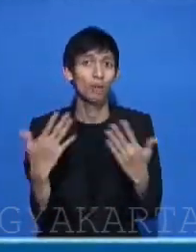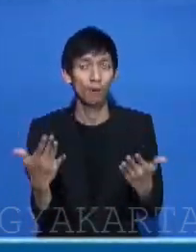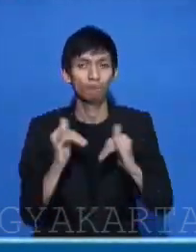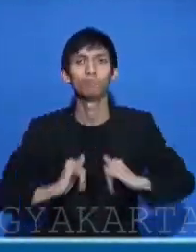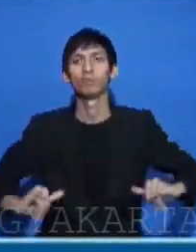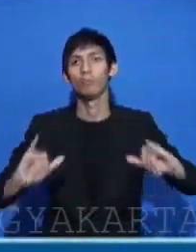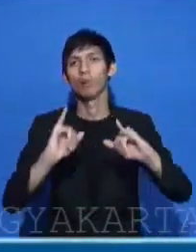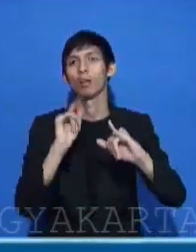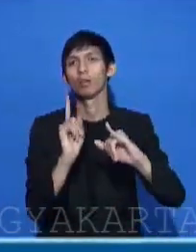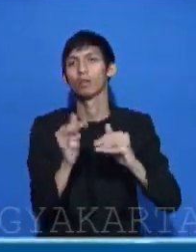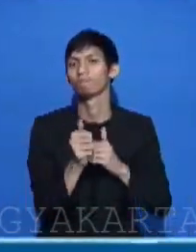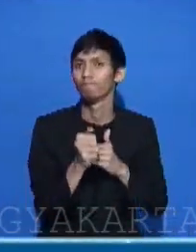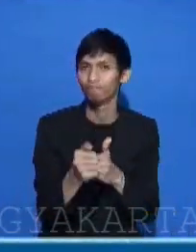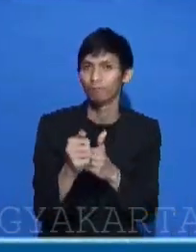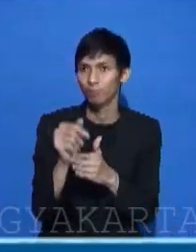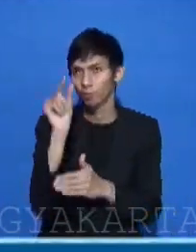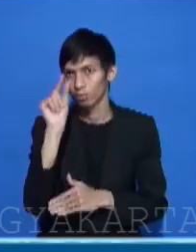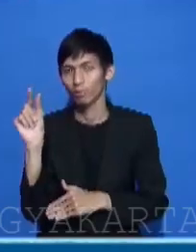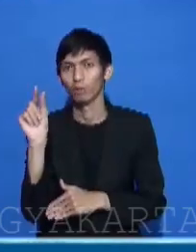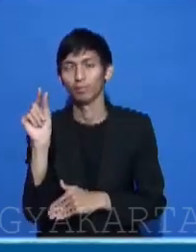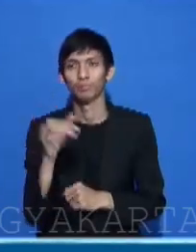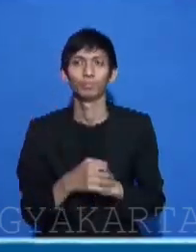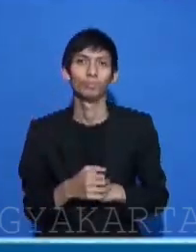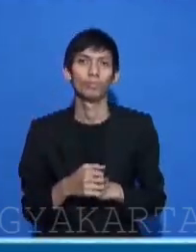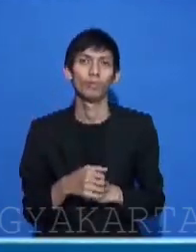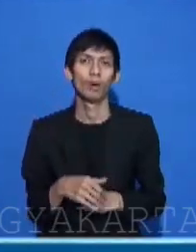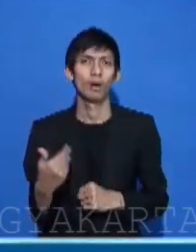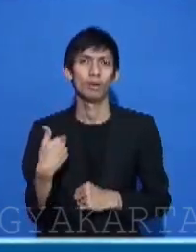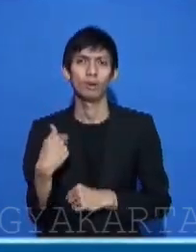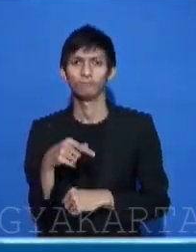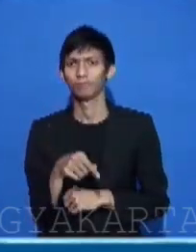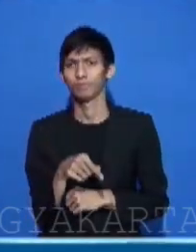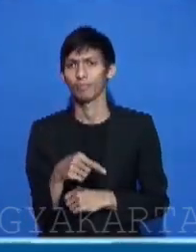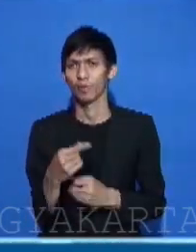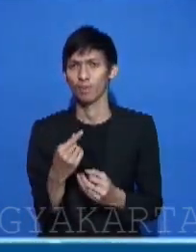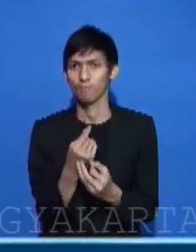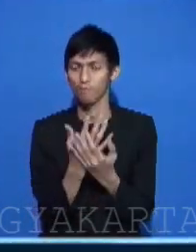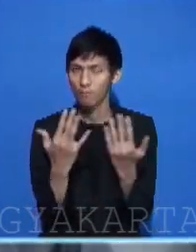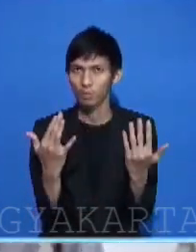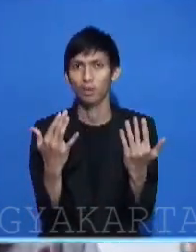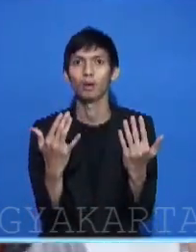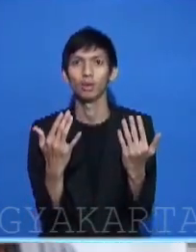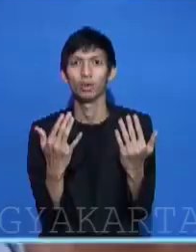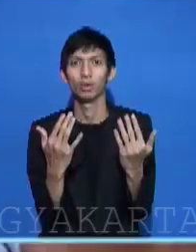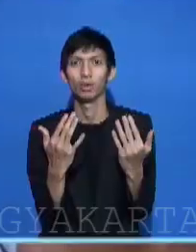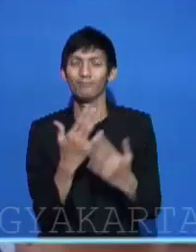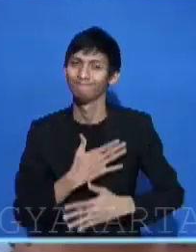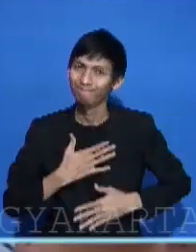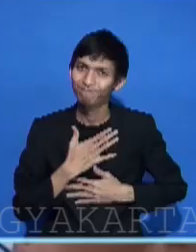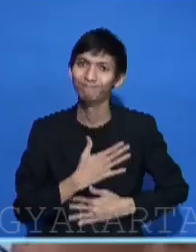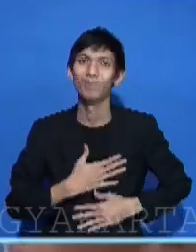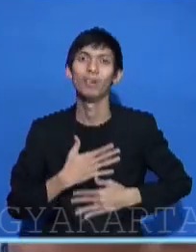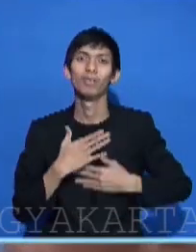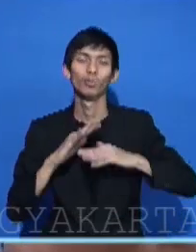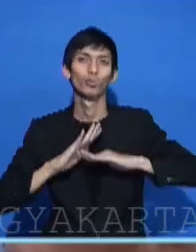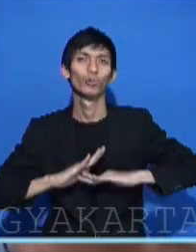pimpin tokoh agami. Warga ngajab kanthi kagelaripun merti dusun menika, warga Kali Gintung tansah pinaringan kasarasan, katentreman